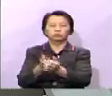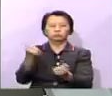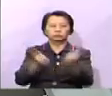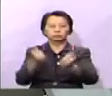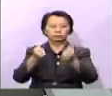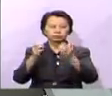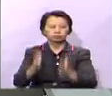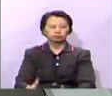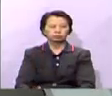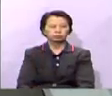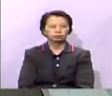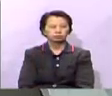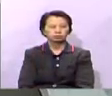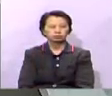pengguna.